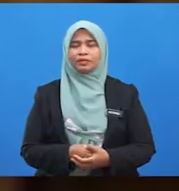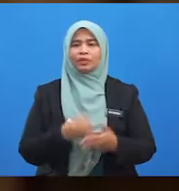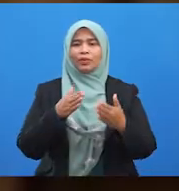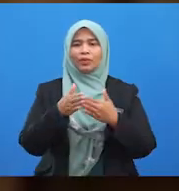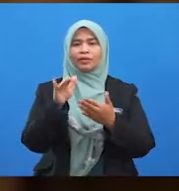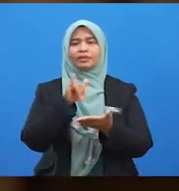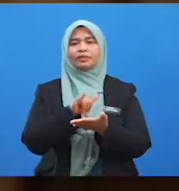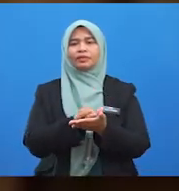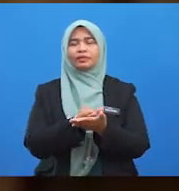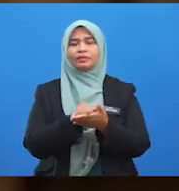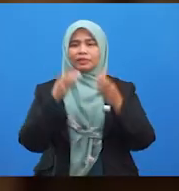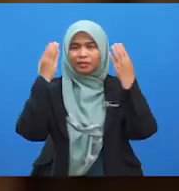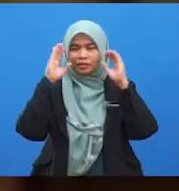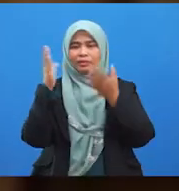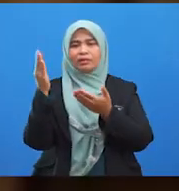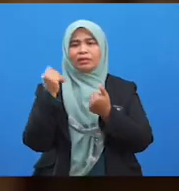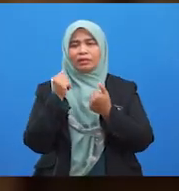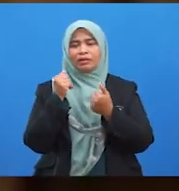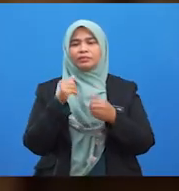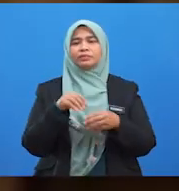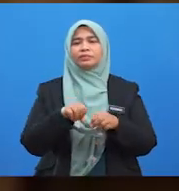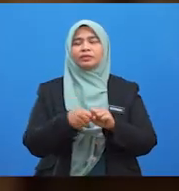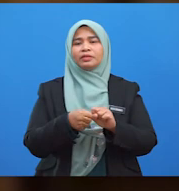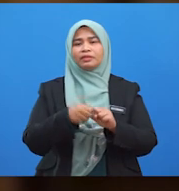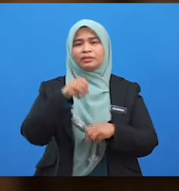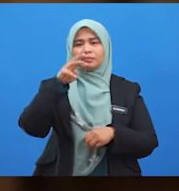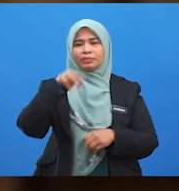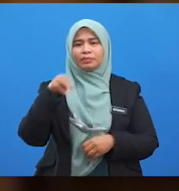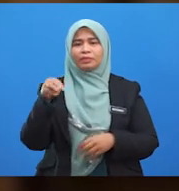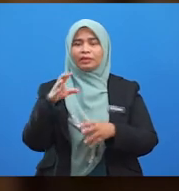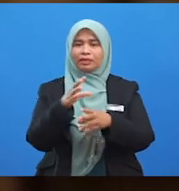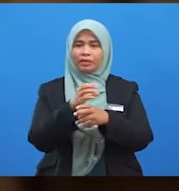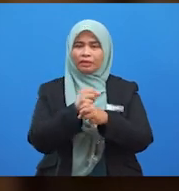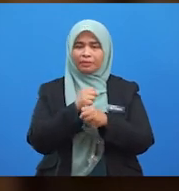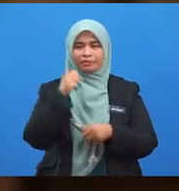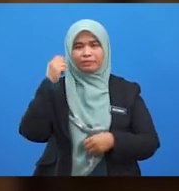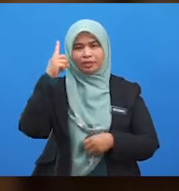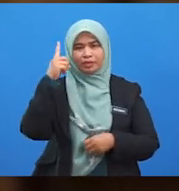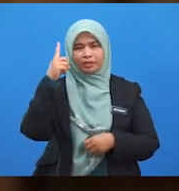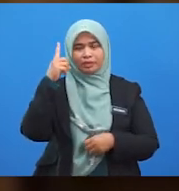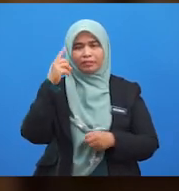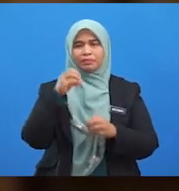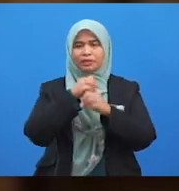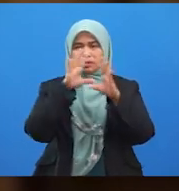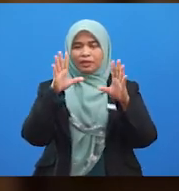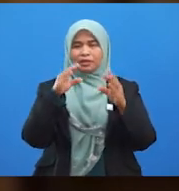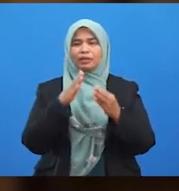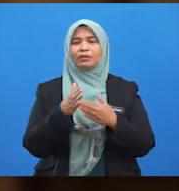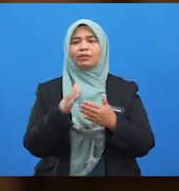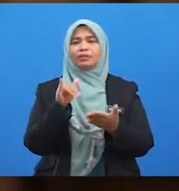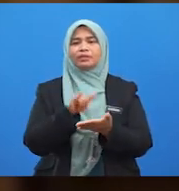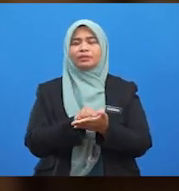Oleh itu, cikgu berharap agar murid-murid dapat memahami penerangan oleh